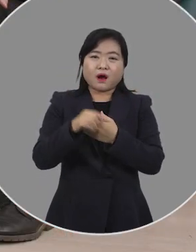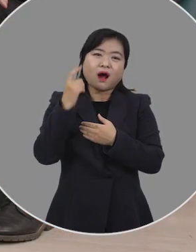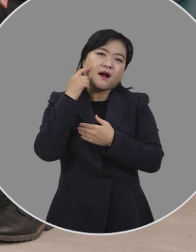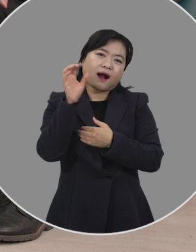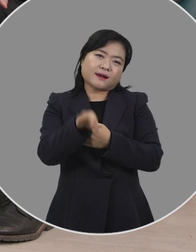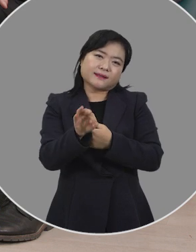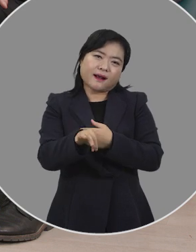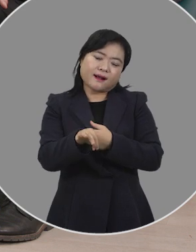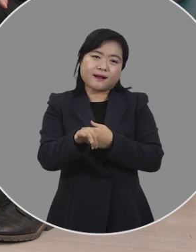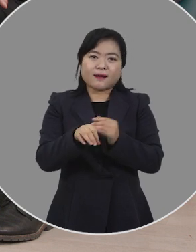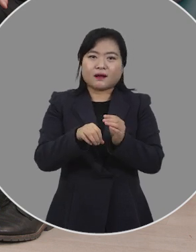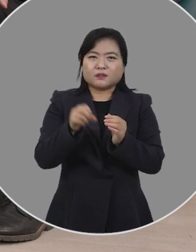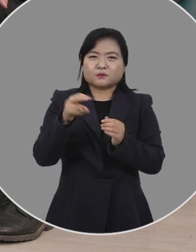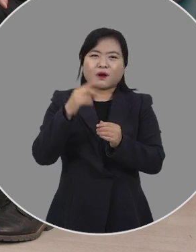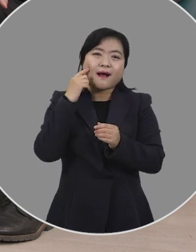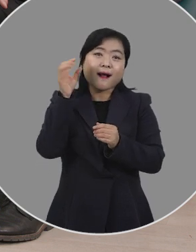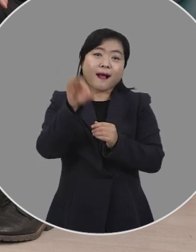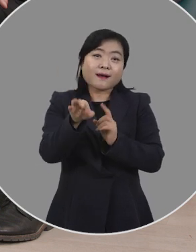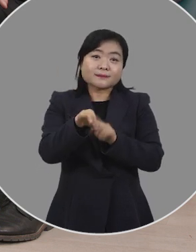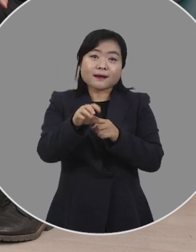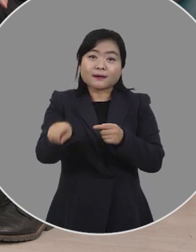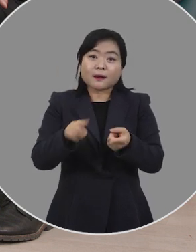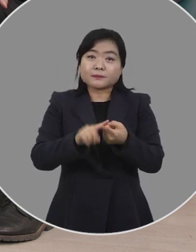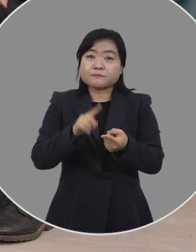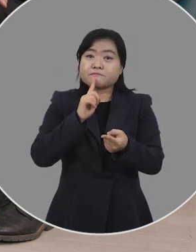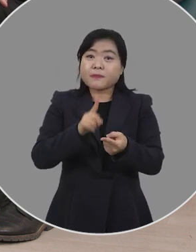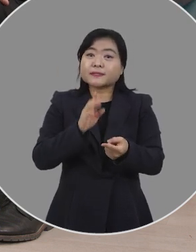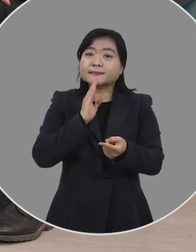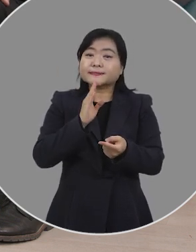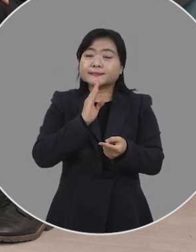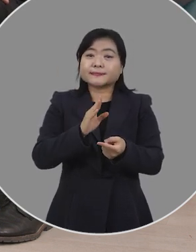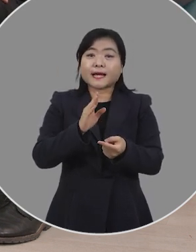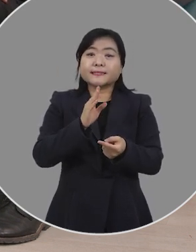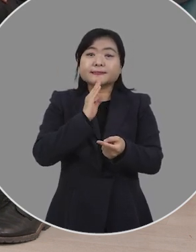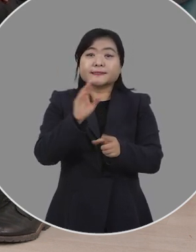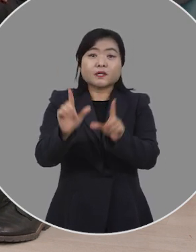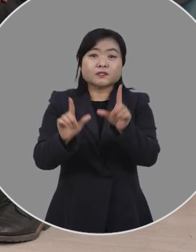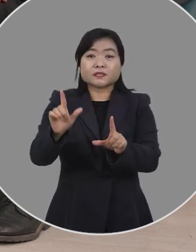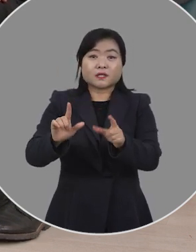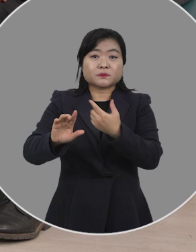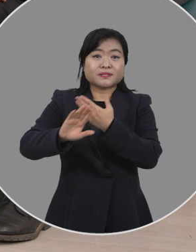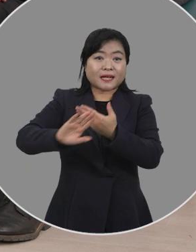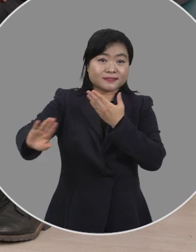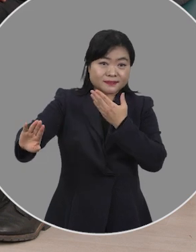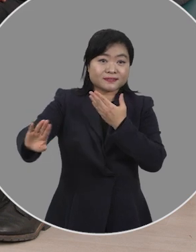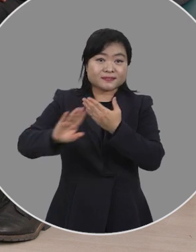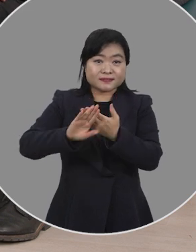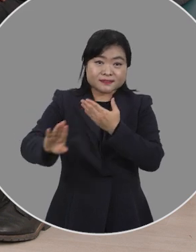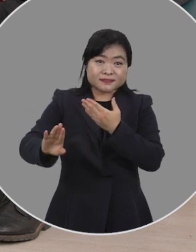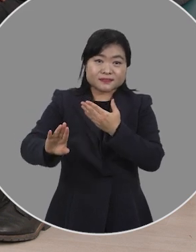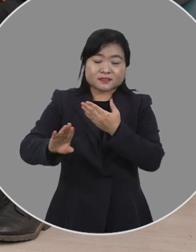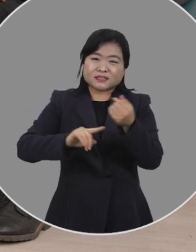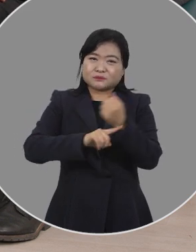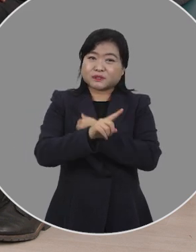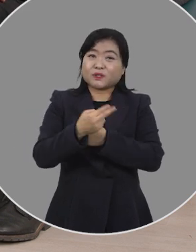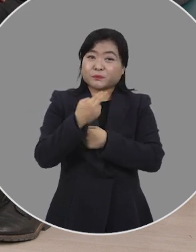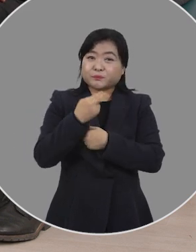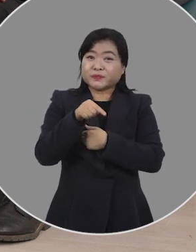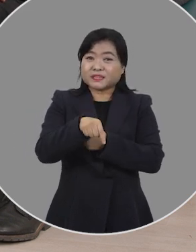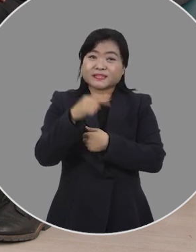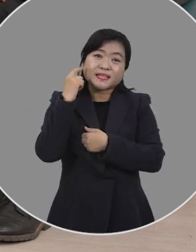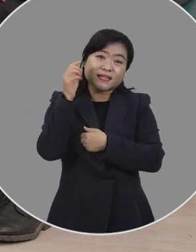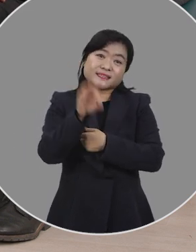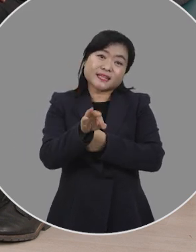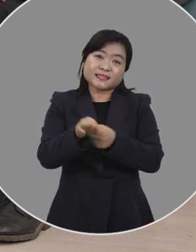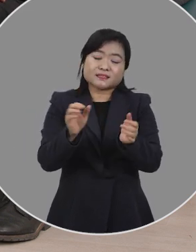버추얼이다, 가상이다. 그러니까 가상이라는 말은 사실은 그러니까 진짜 현실하고는 뭔가 구분되는 그다지 의미가 없는